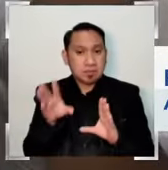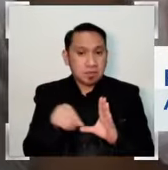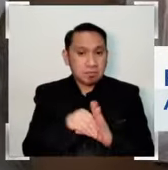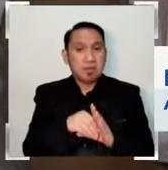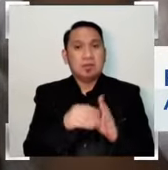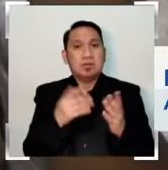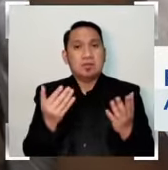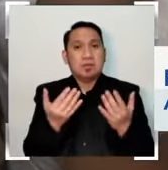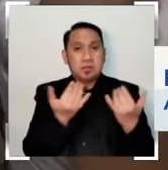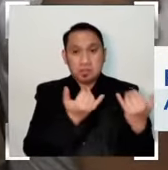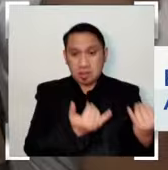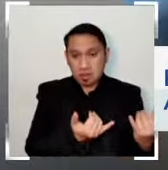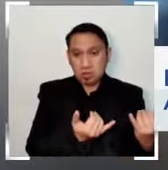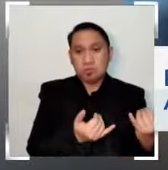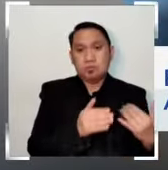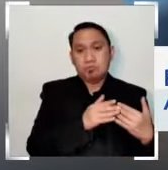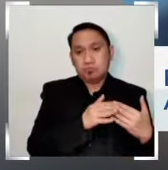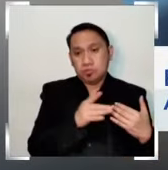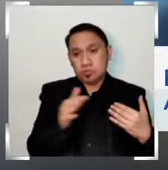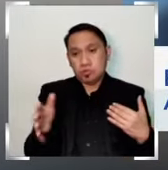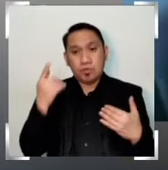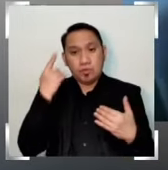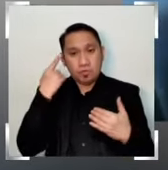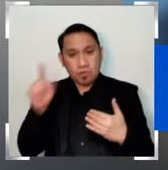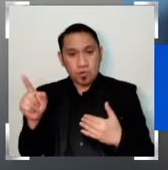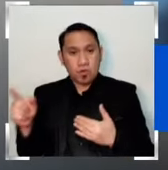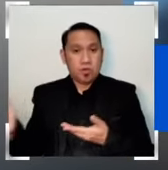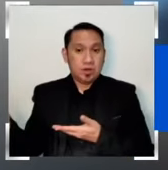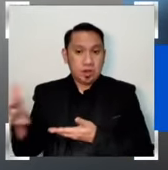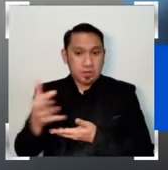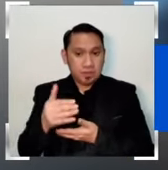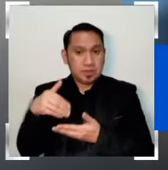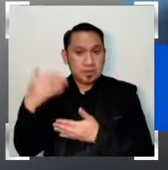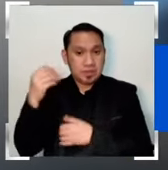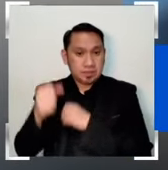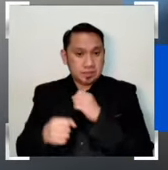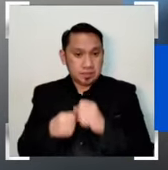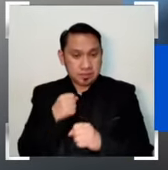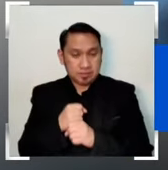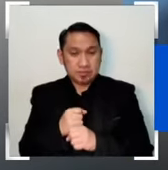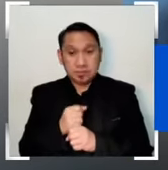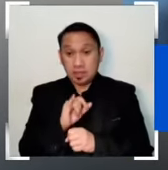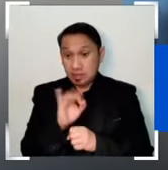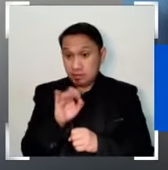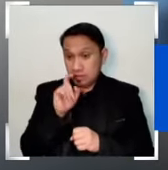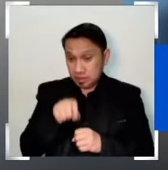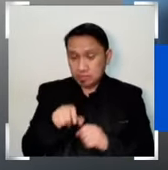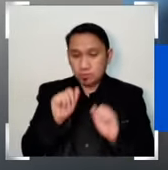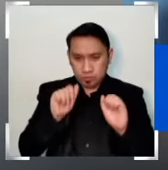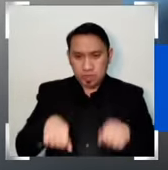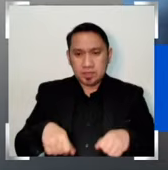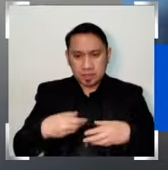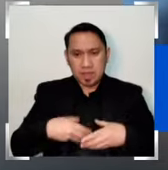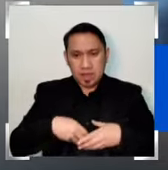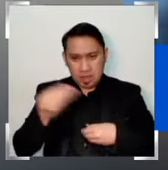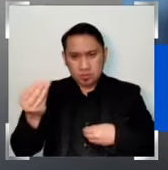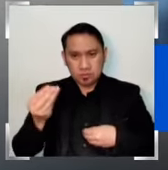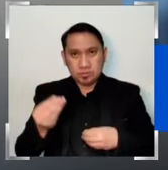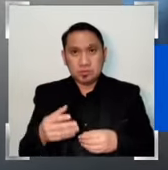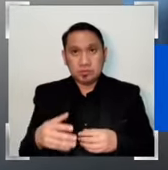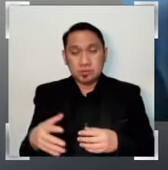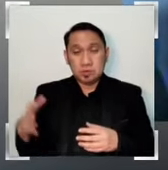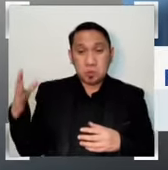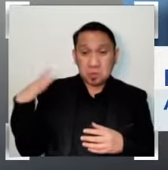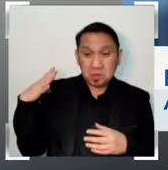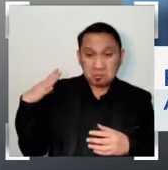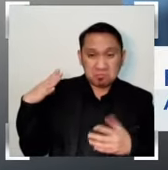begin milling next year. Anytime we need it, we can release right away. Instead of waiting for the time na we need sugar,